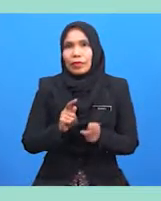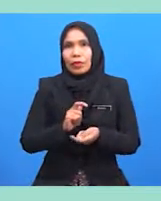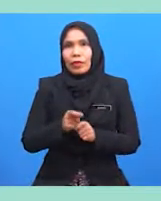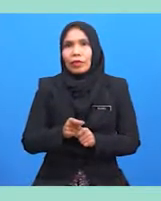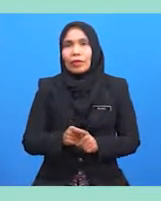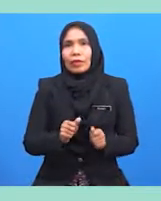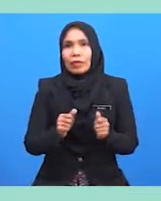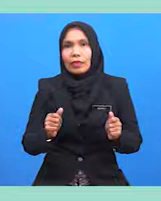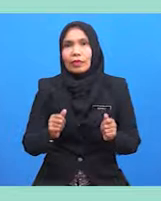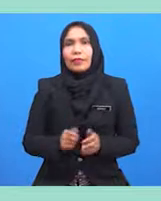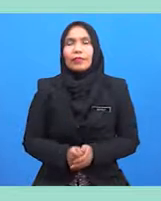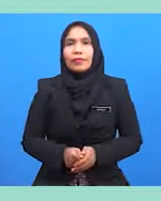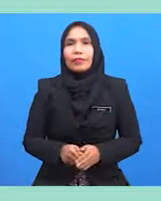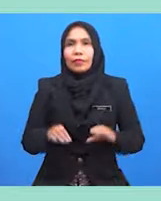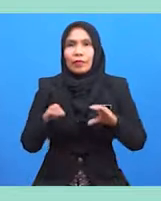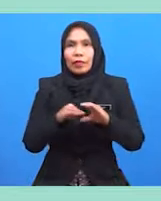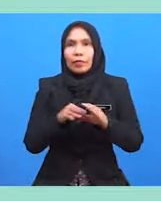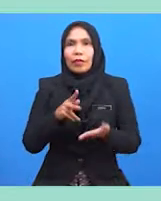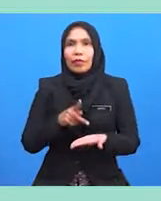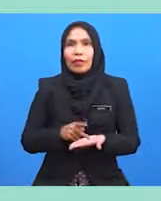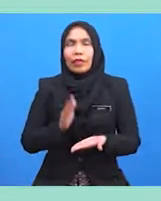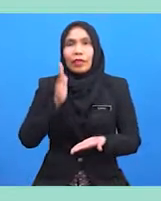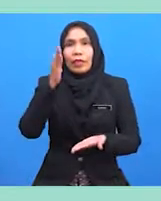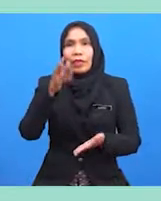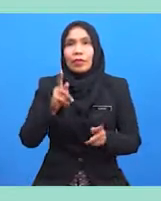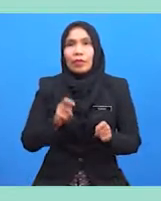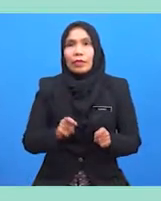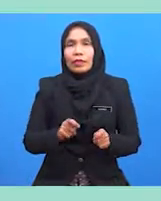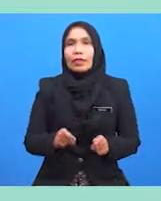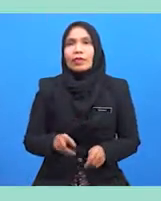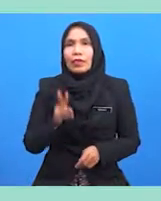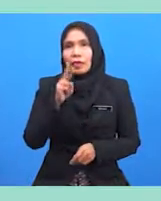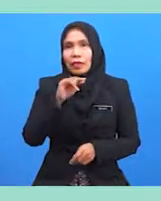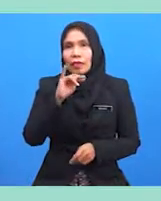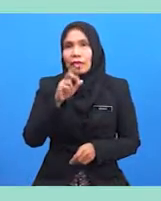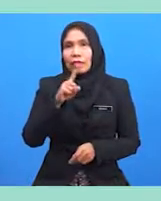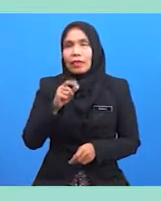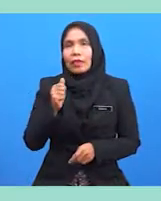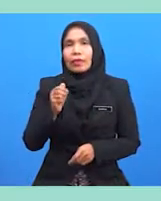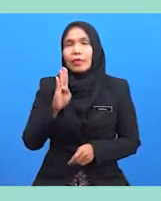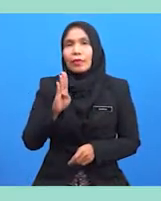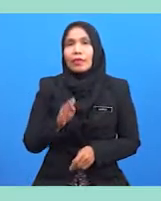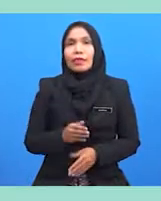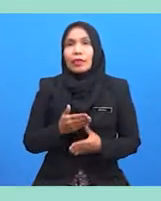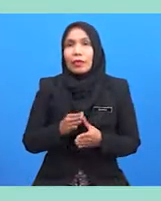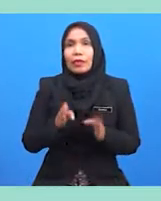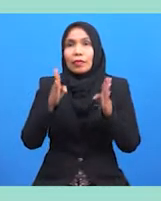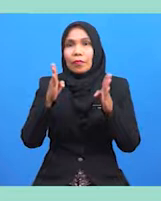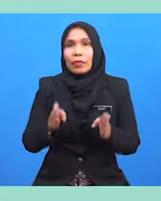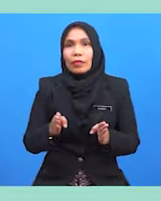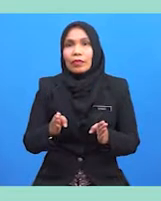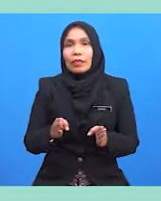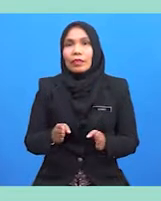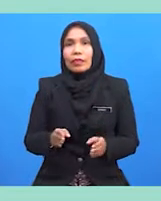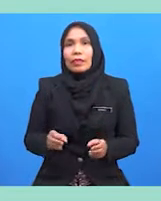Bank Pusat akan memastikan rezerv antarabangsa sentiasa mencukupi. Bank